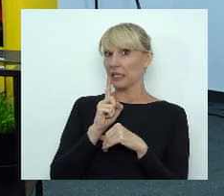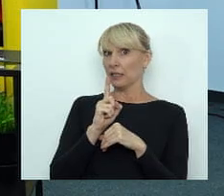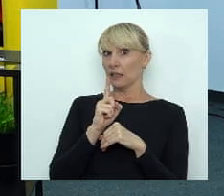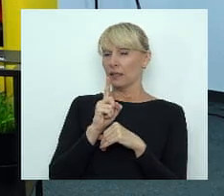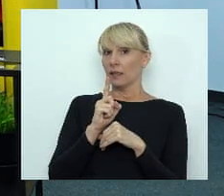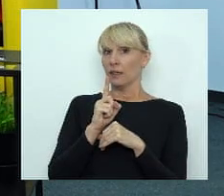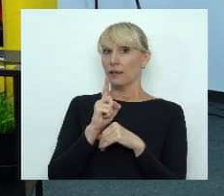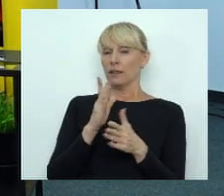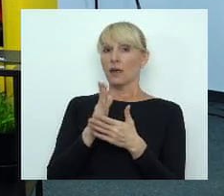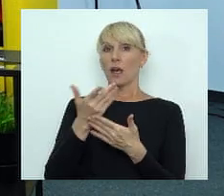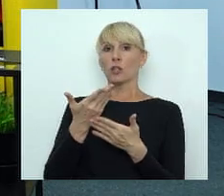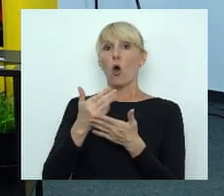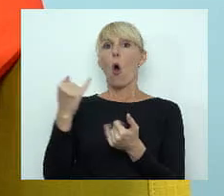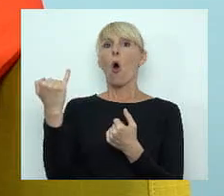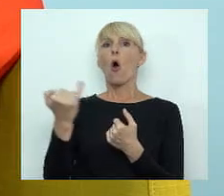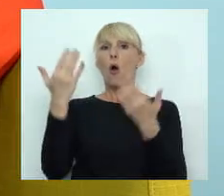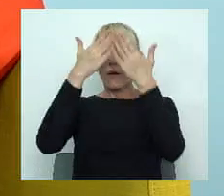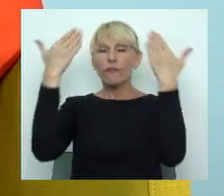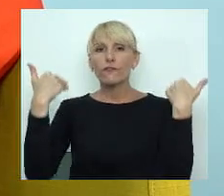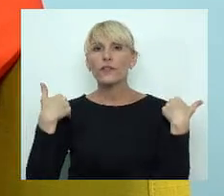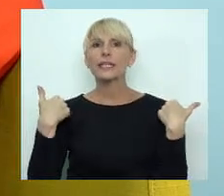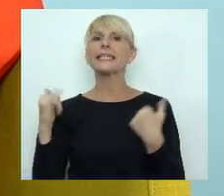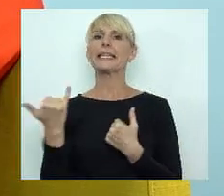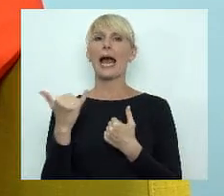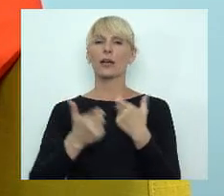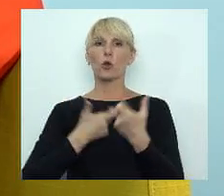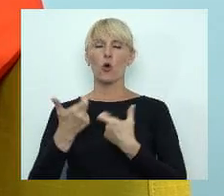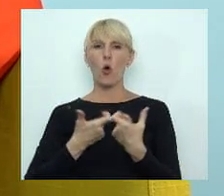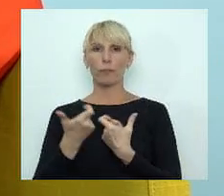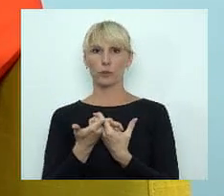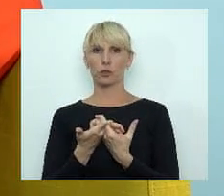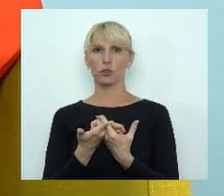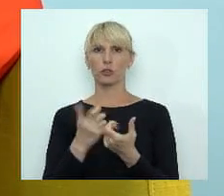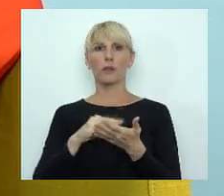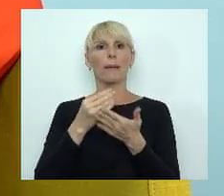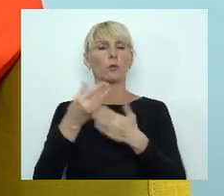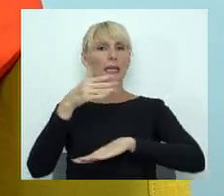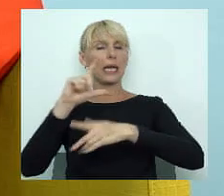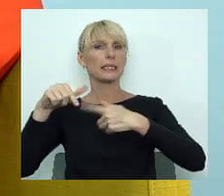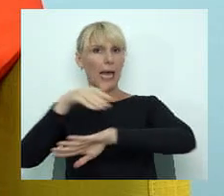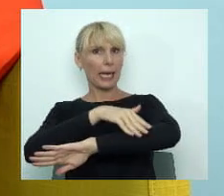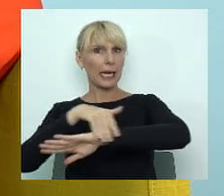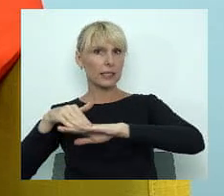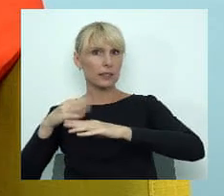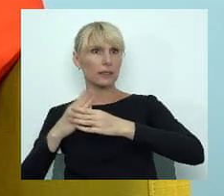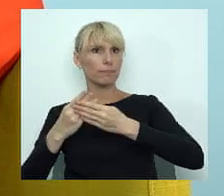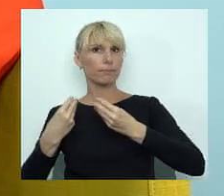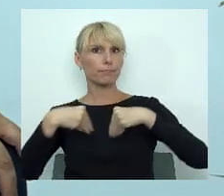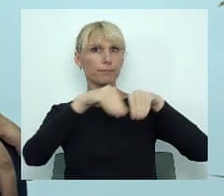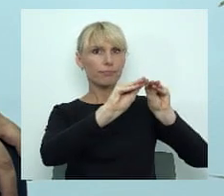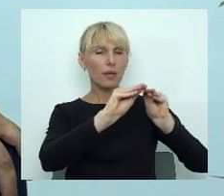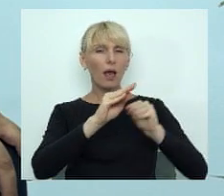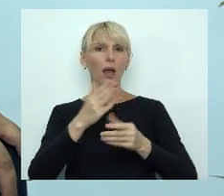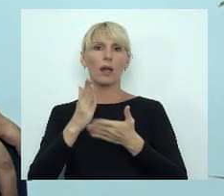dane przetwarzasz w szpitalu, o mnie? Mhm. W jaki sposób to robisz? Czy przekazujesz je za granicę? W jakim celu się to odbywa? Ale